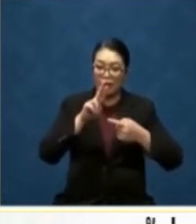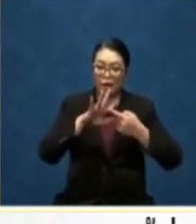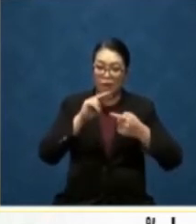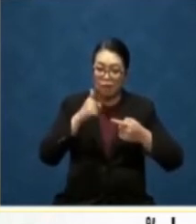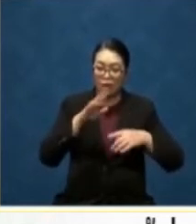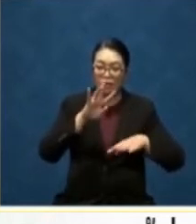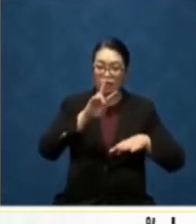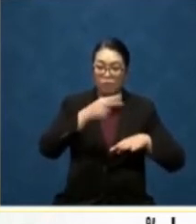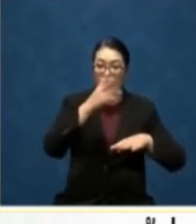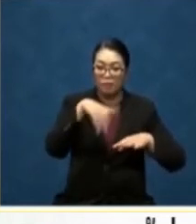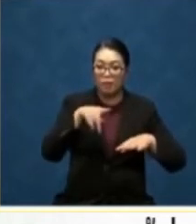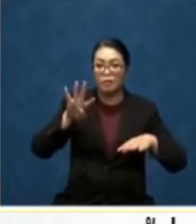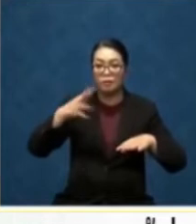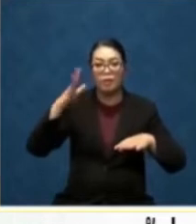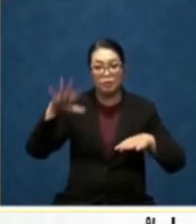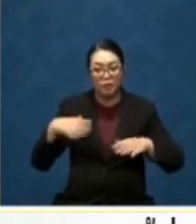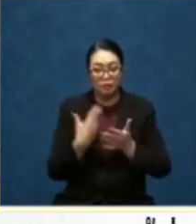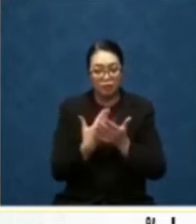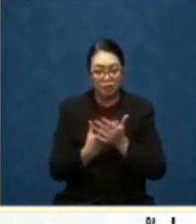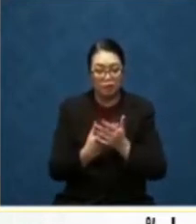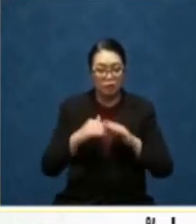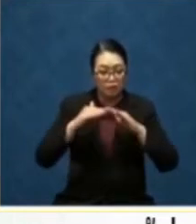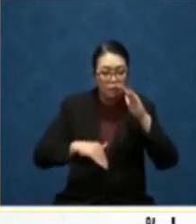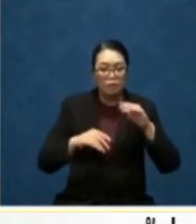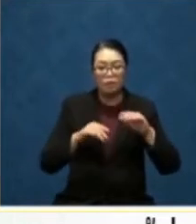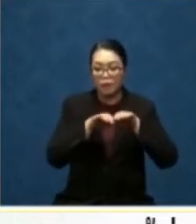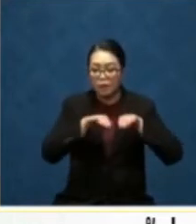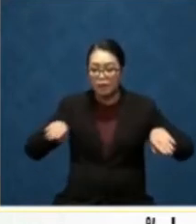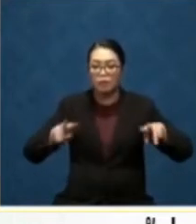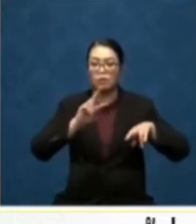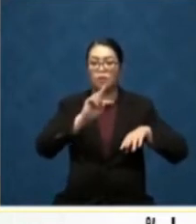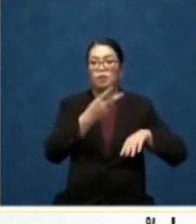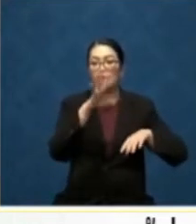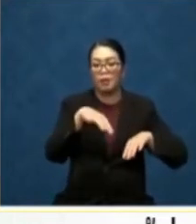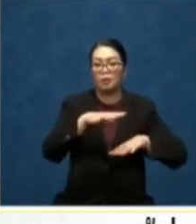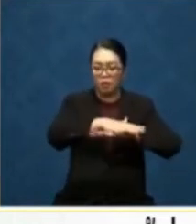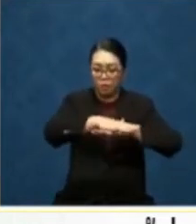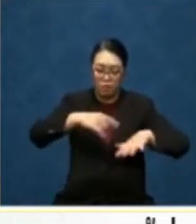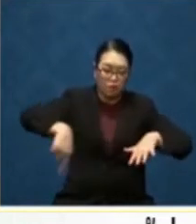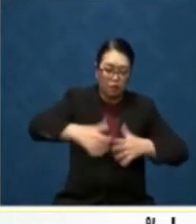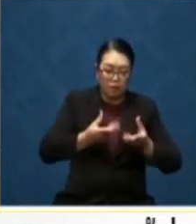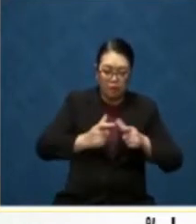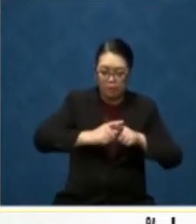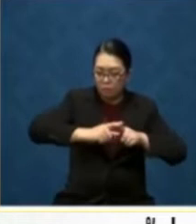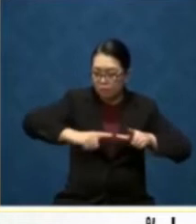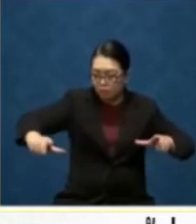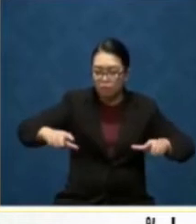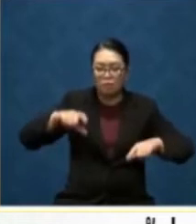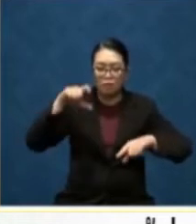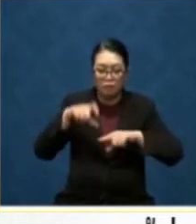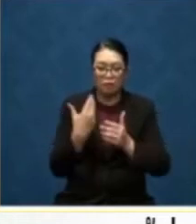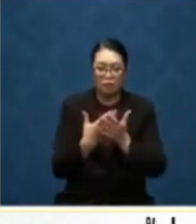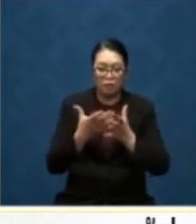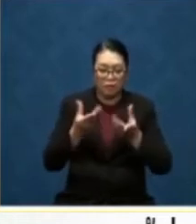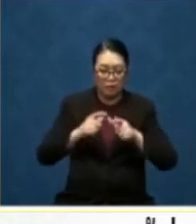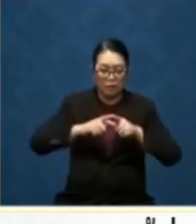25,000 ถึง 45,000 บาทครับใช้อัตตาราคาต่สุดที่ 25,000าทก็ได้ครั ธรรดลครับหมาย